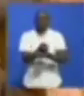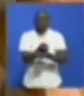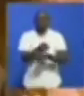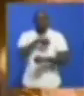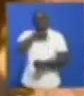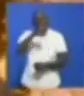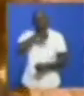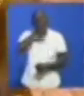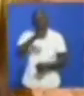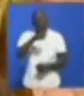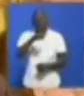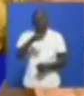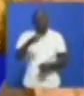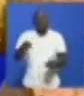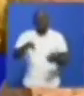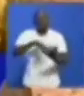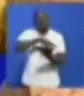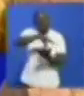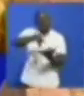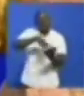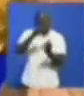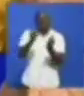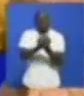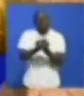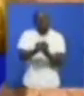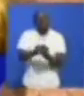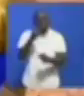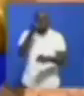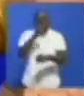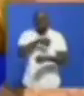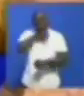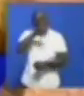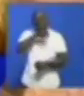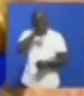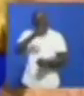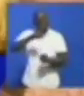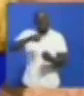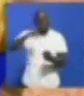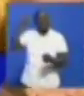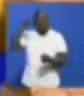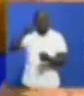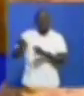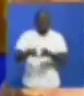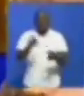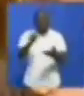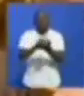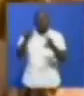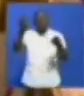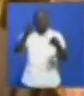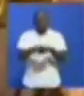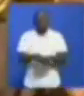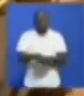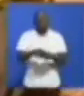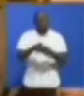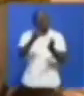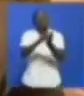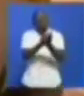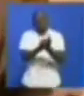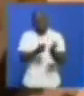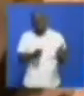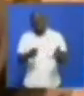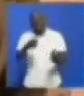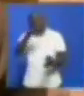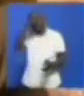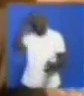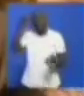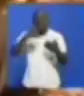là, c'est mélangé avec caillou. Il doit faire comme ça. Ça peut s'enlever. C'est parce qu'il n'y a